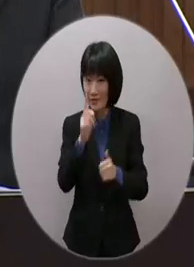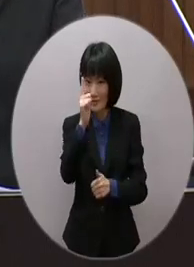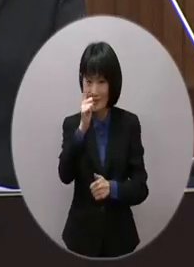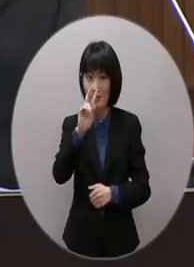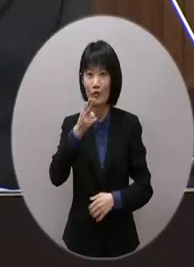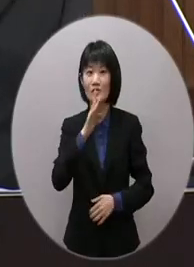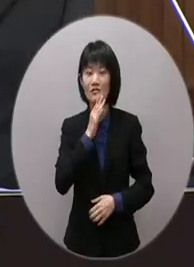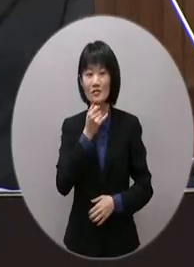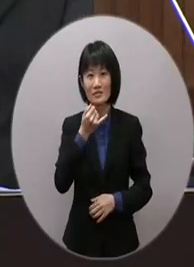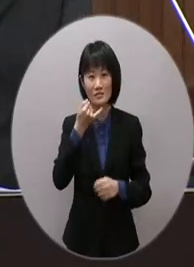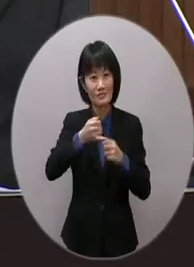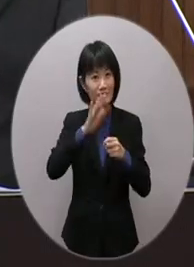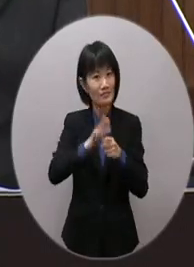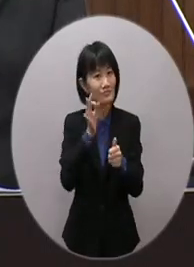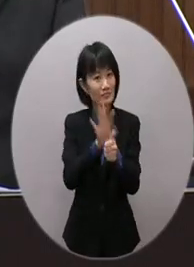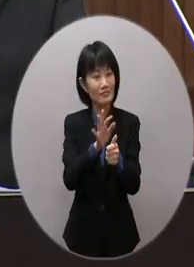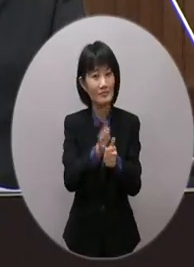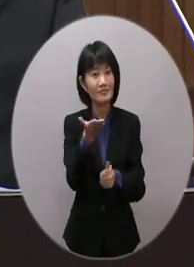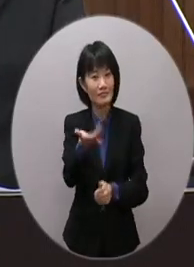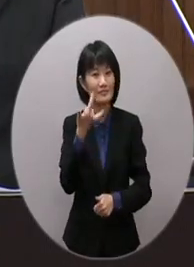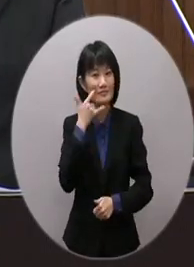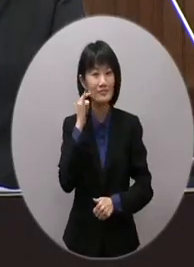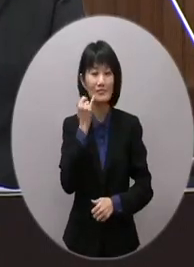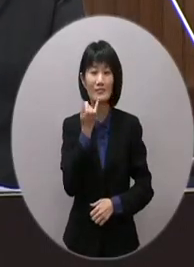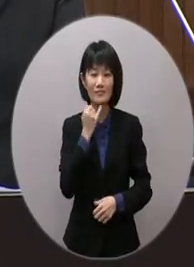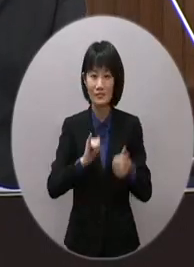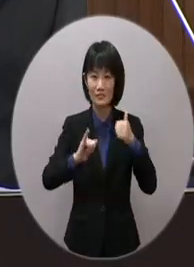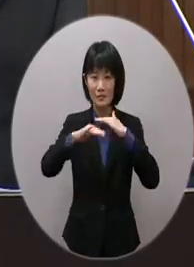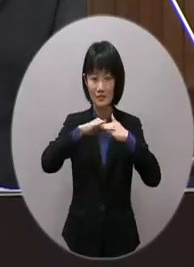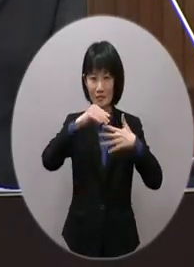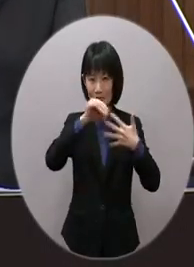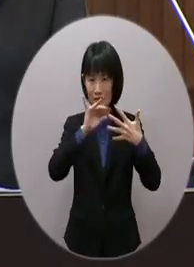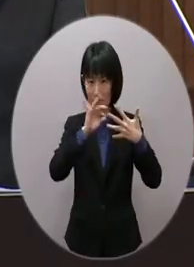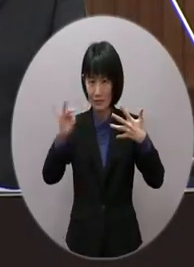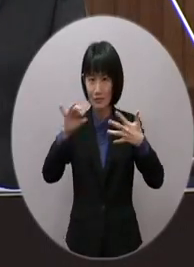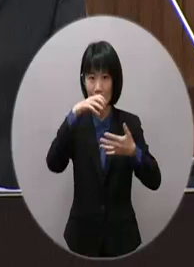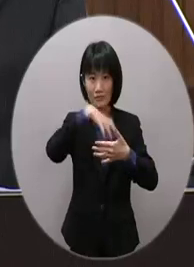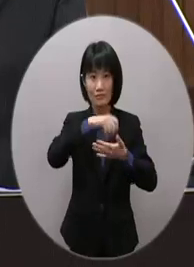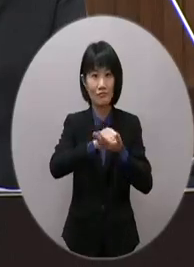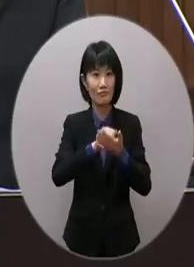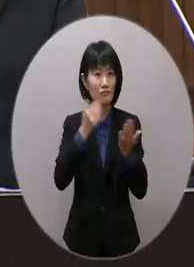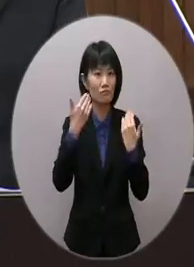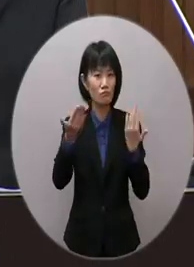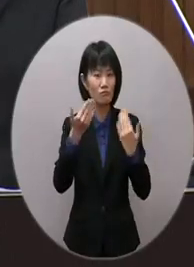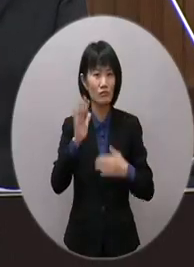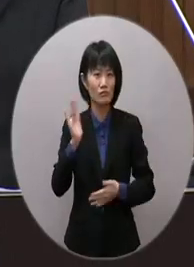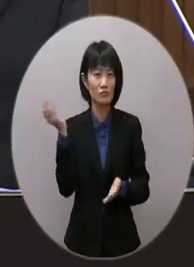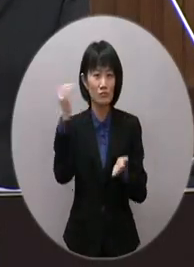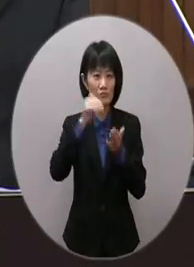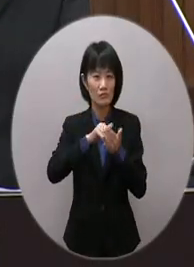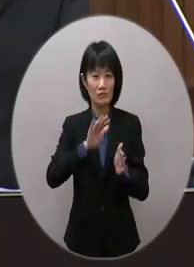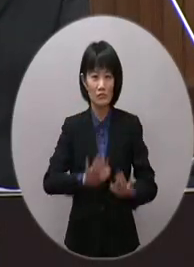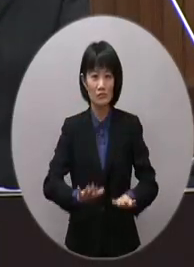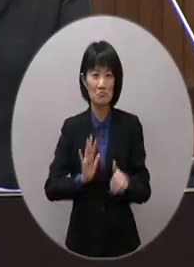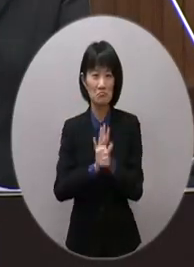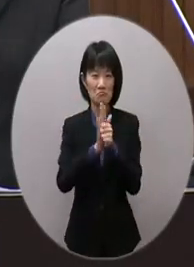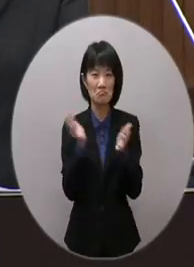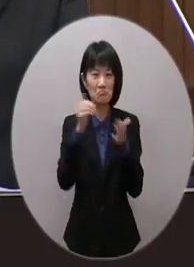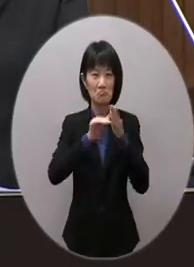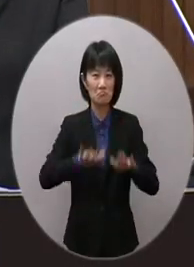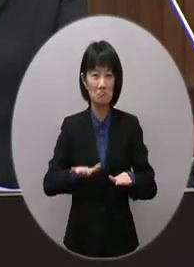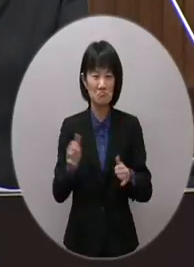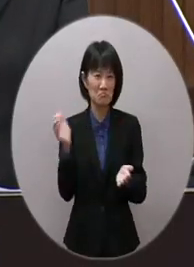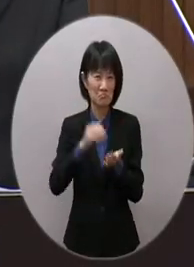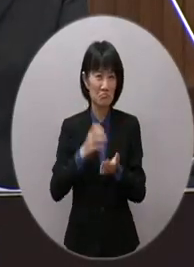的一个津贴，其实在性别平等法里面都写得非常清楚。可是院长你知道我们目前推动到现在这个的效